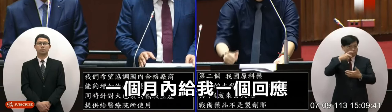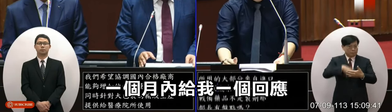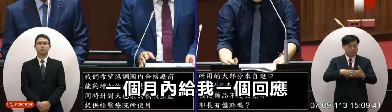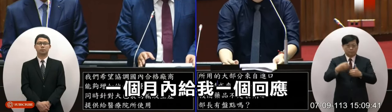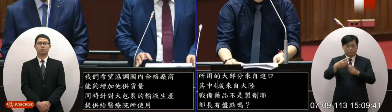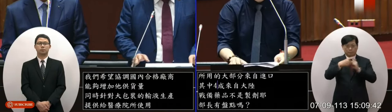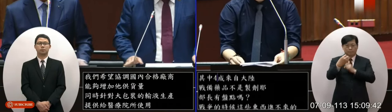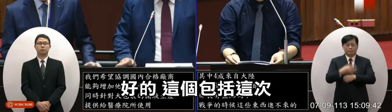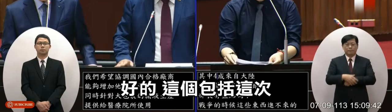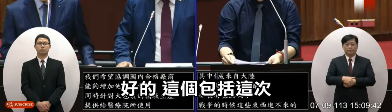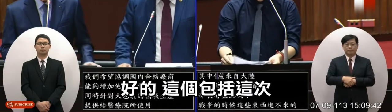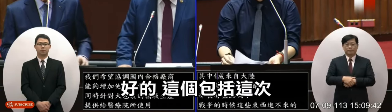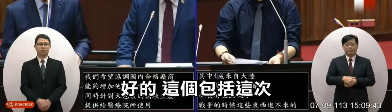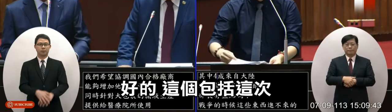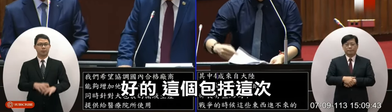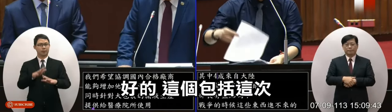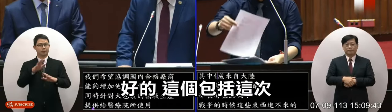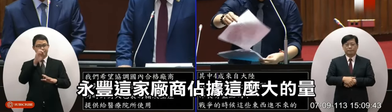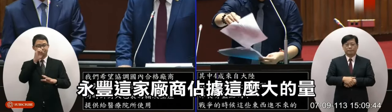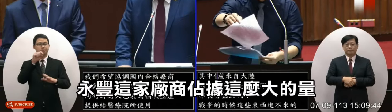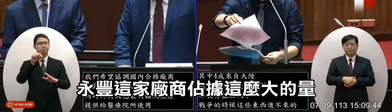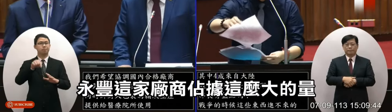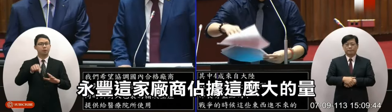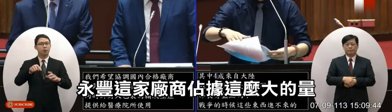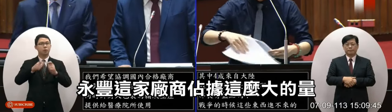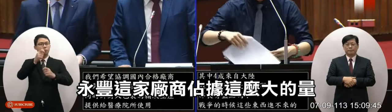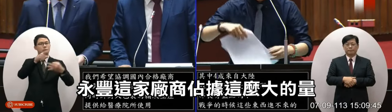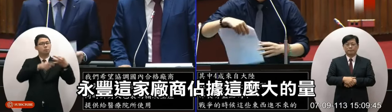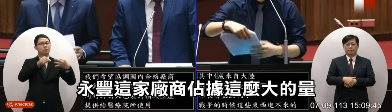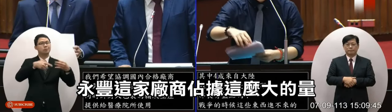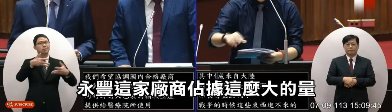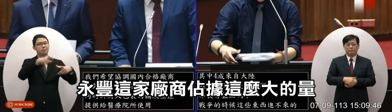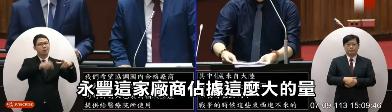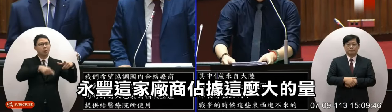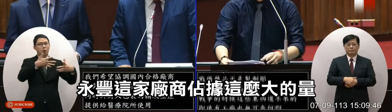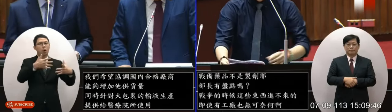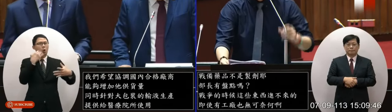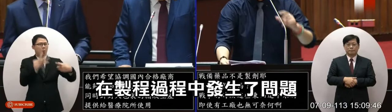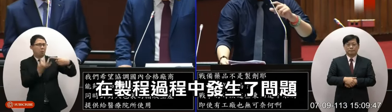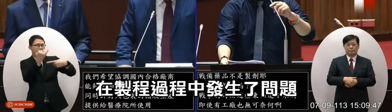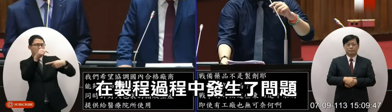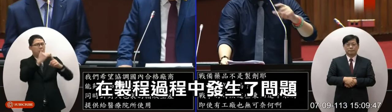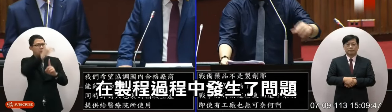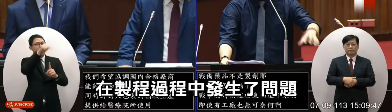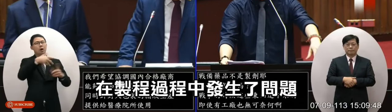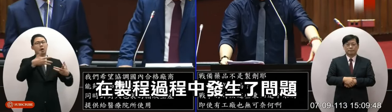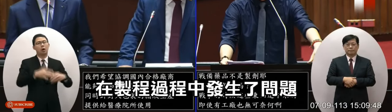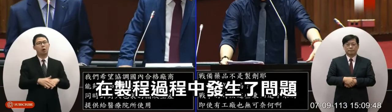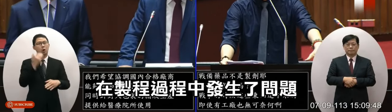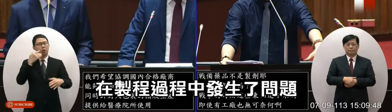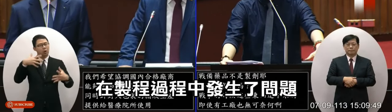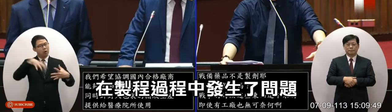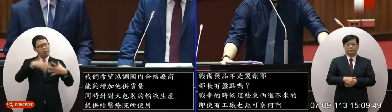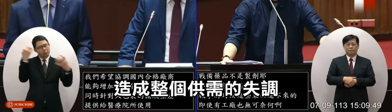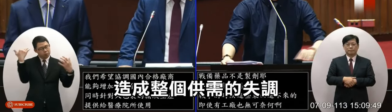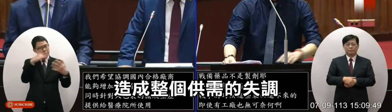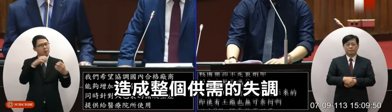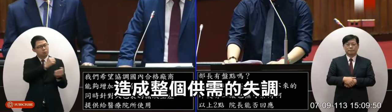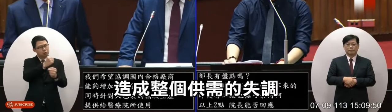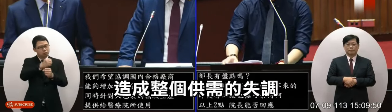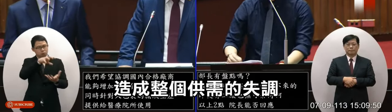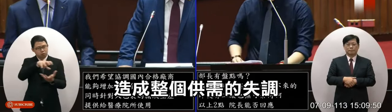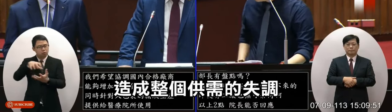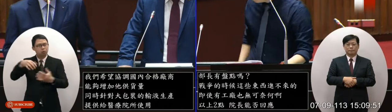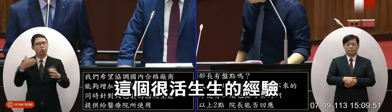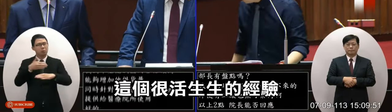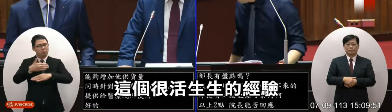给我一个回应？ 好的，这个包括这次永丰这家厂商占据这么大的量，但在制程过程中发生了问题，造成整个